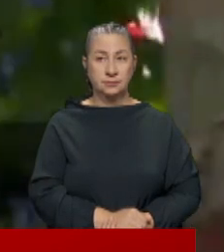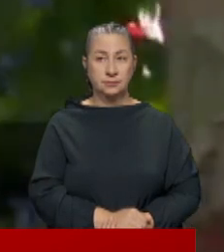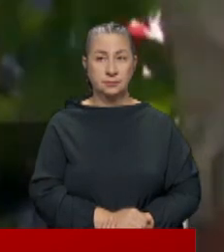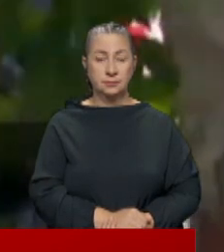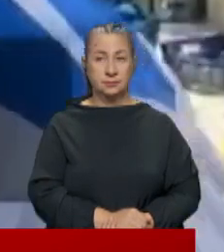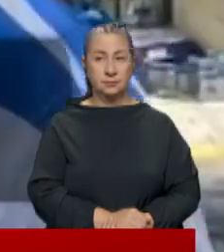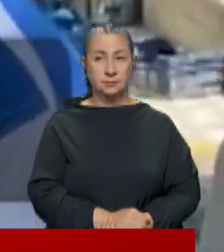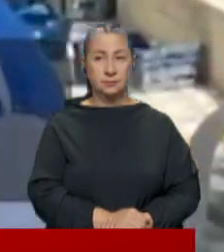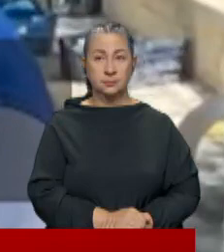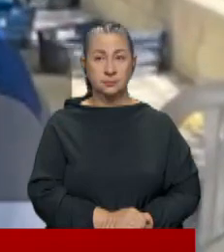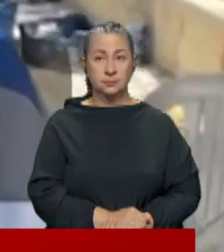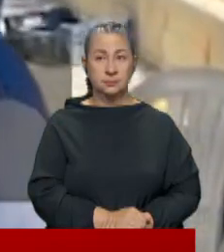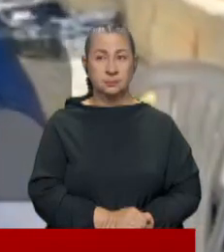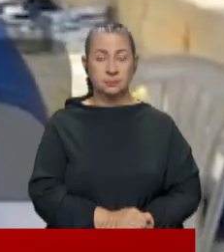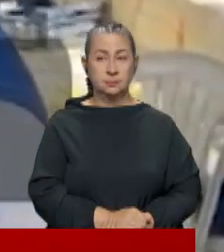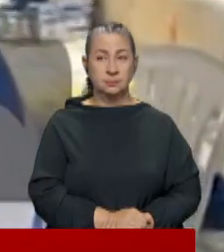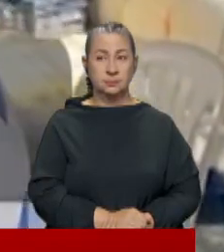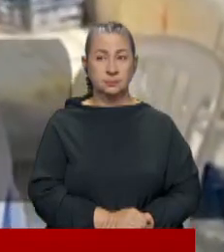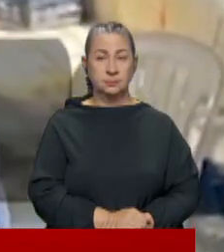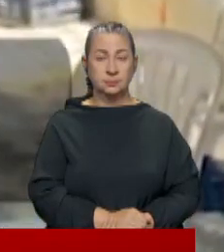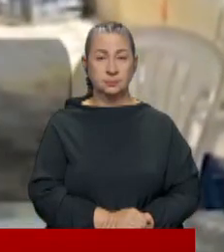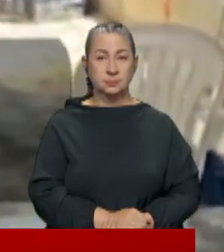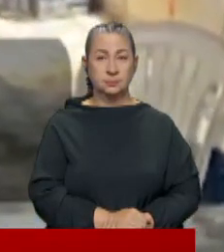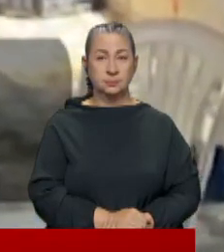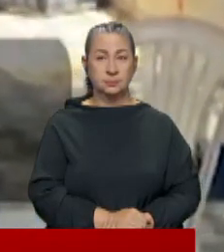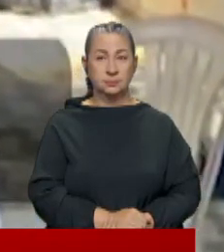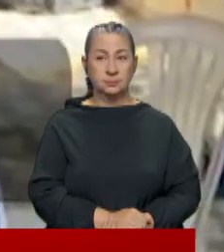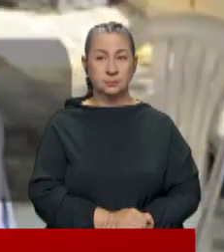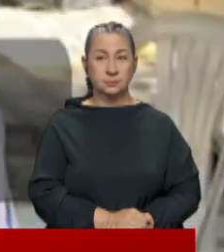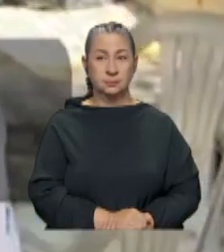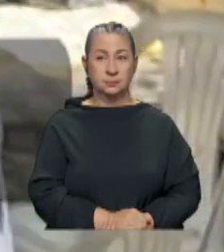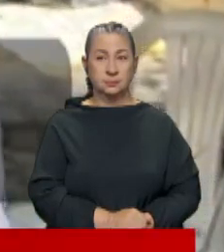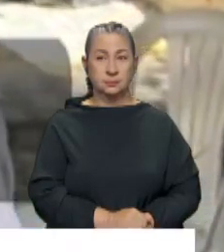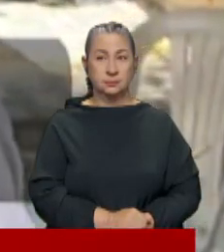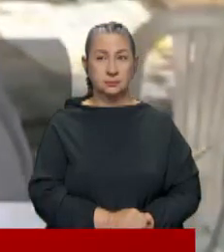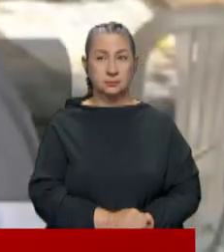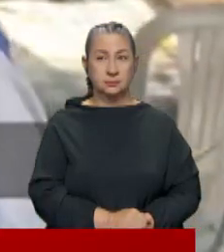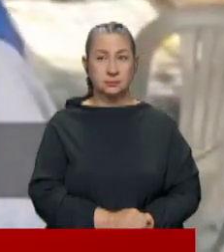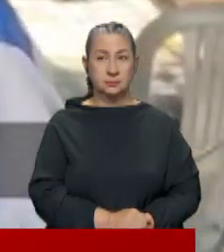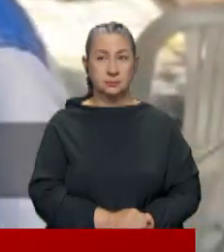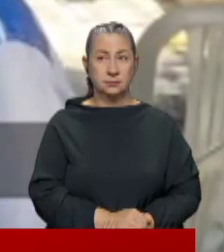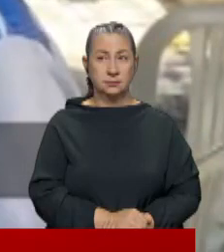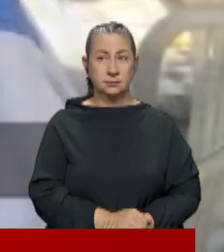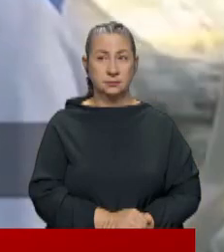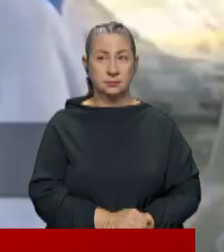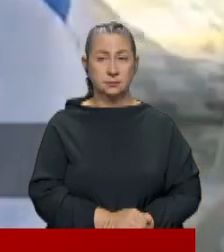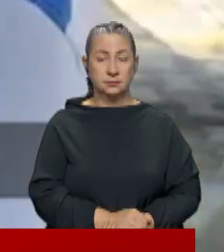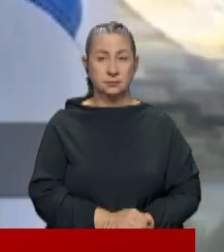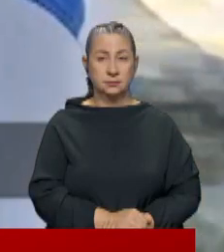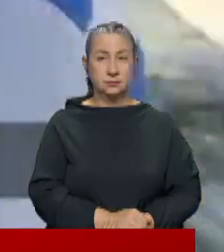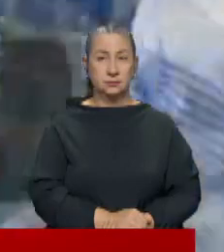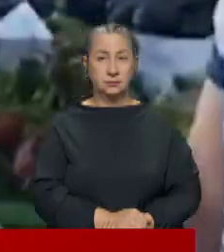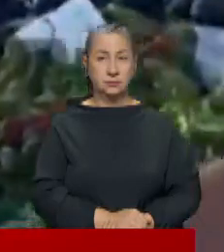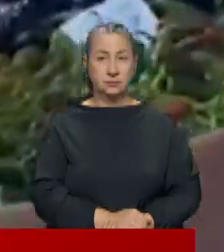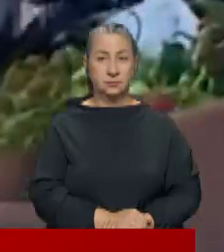maliyeti düşüreceğiz. Ben bu fasulyeyi 16 aldım, 15'in satamıyorum yani. Şu pazarın haline bak yani. Hep zarar, hep zarar. Milletin alımcısı